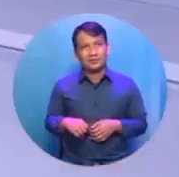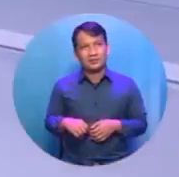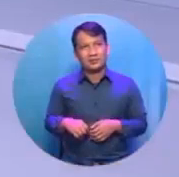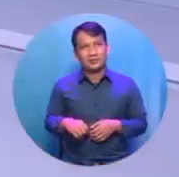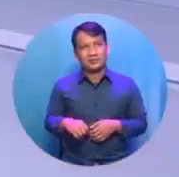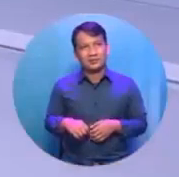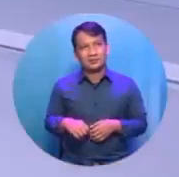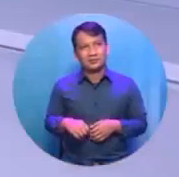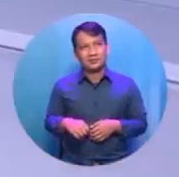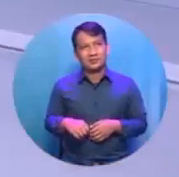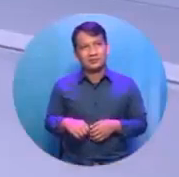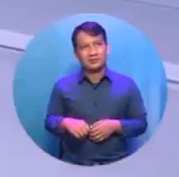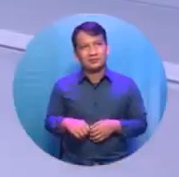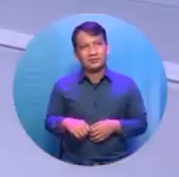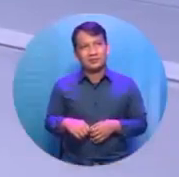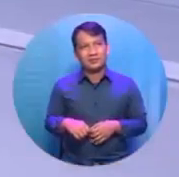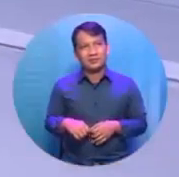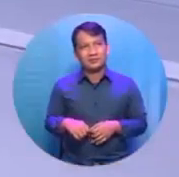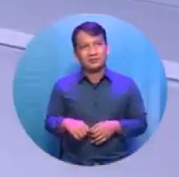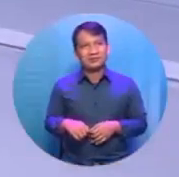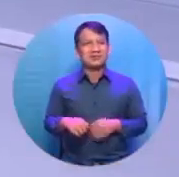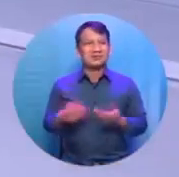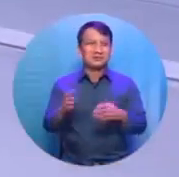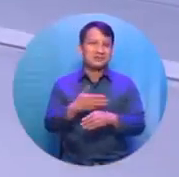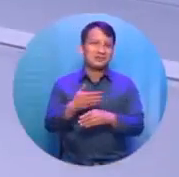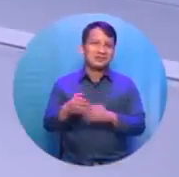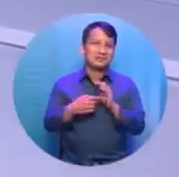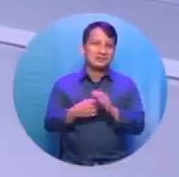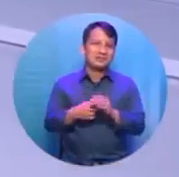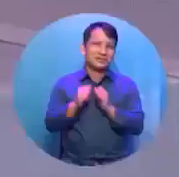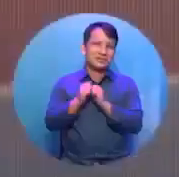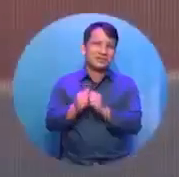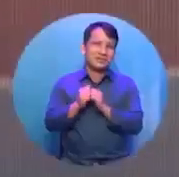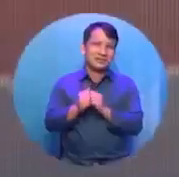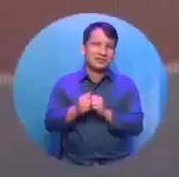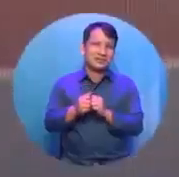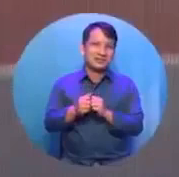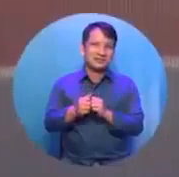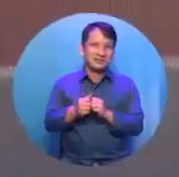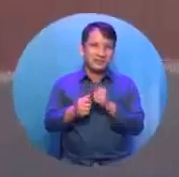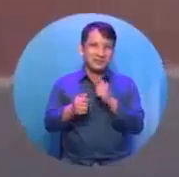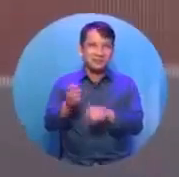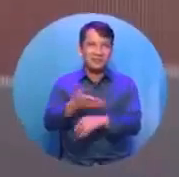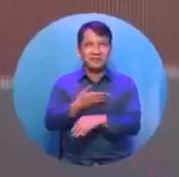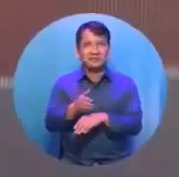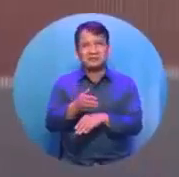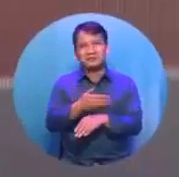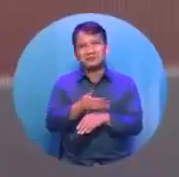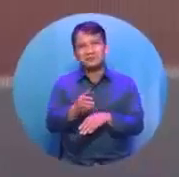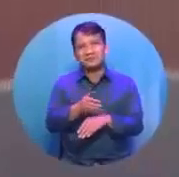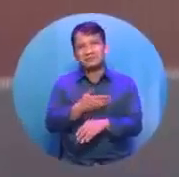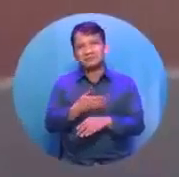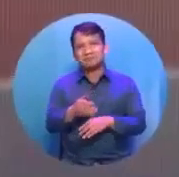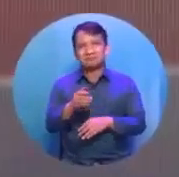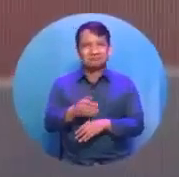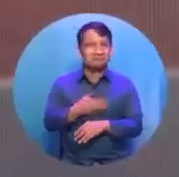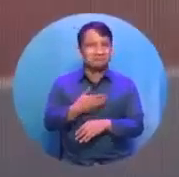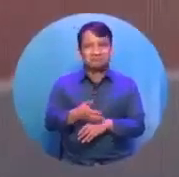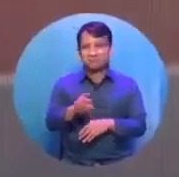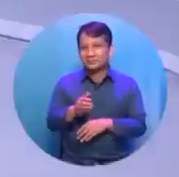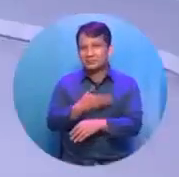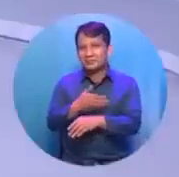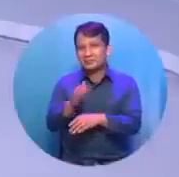in action! Kakampi ng mga inaapi, ang lodi ko na